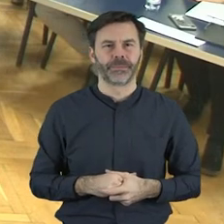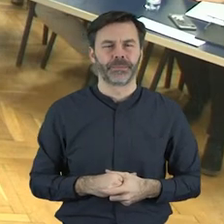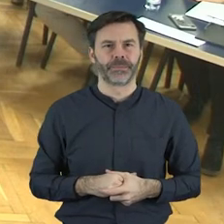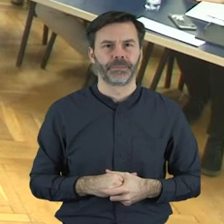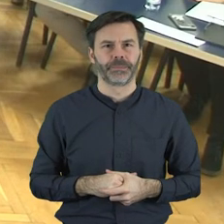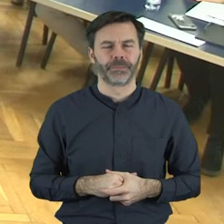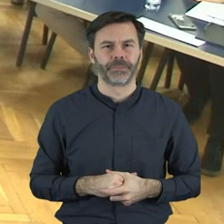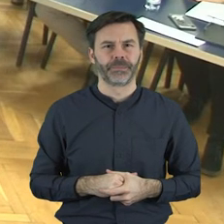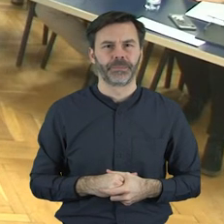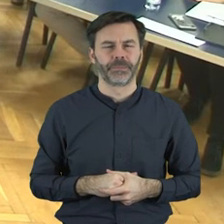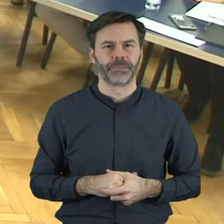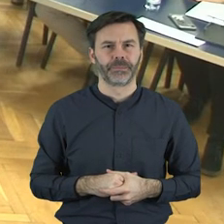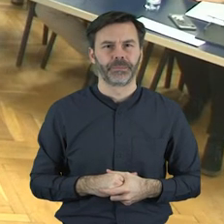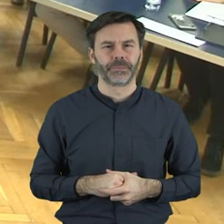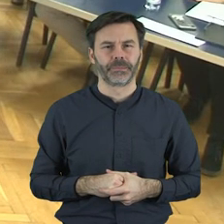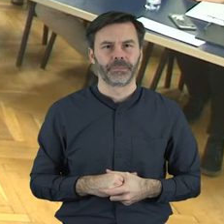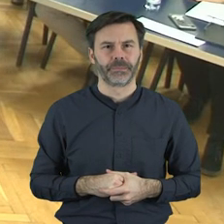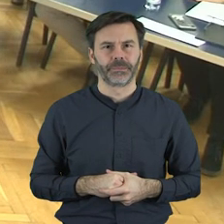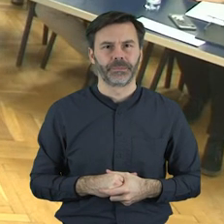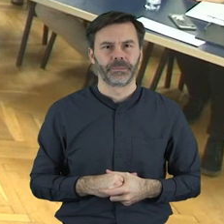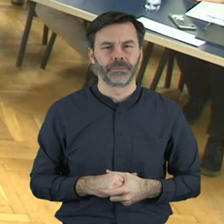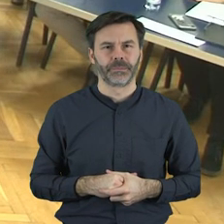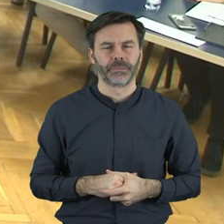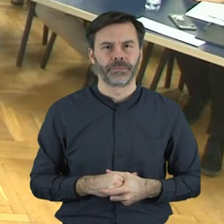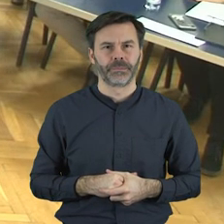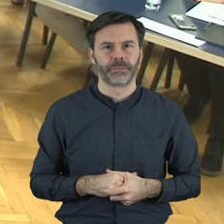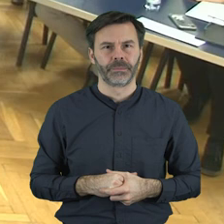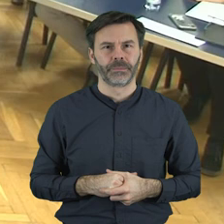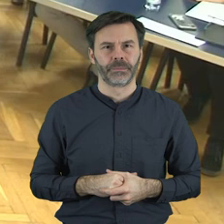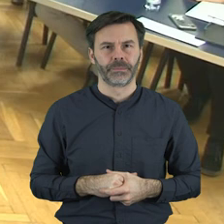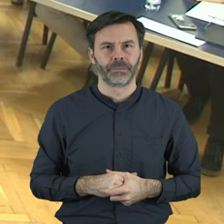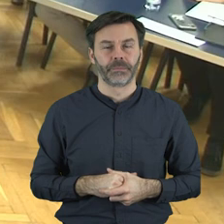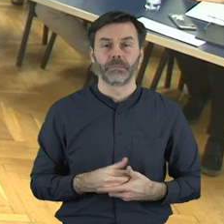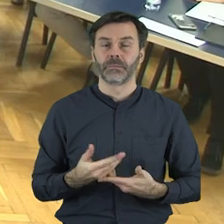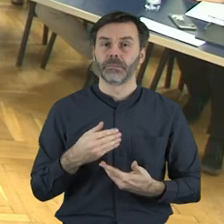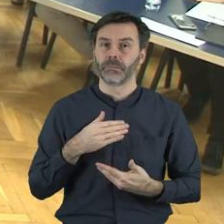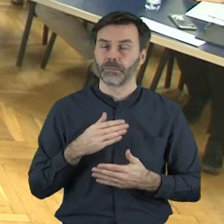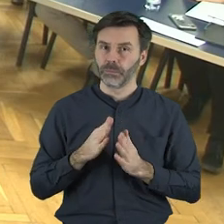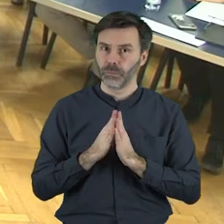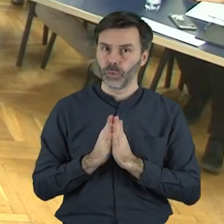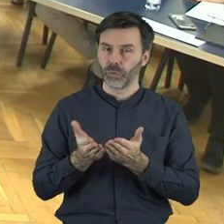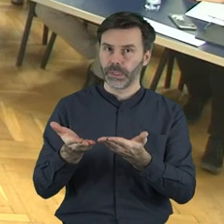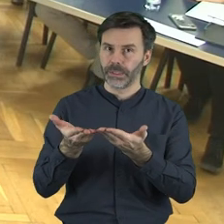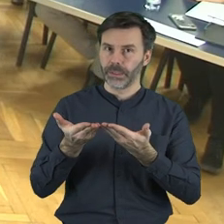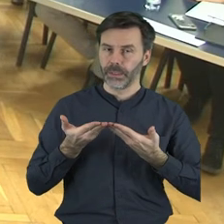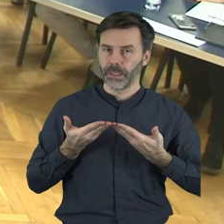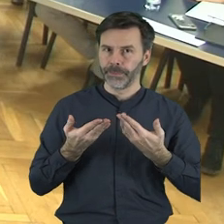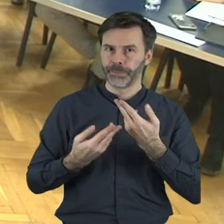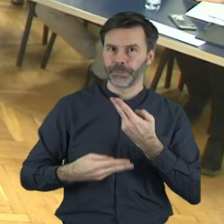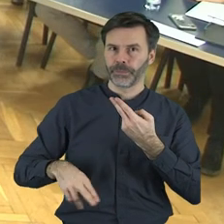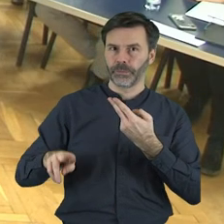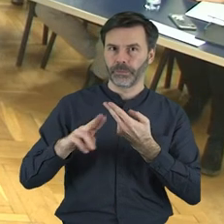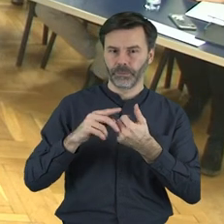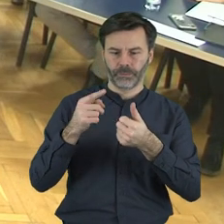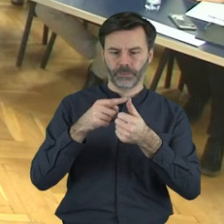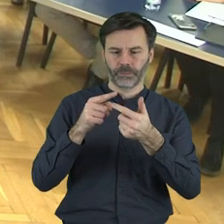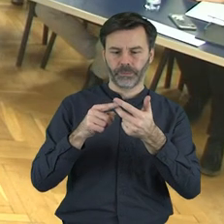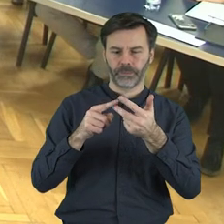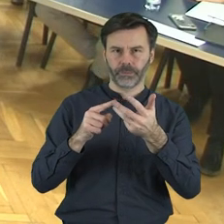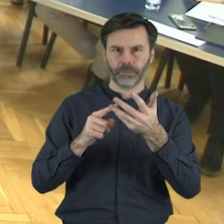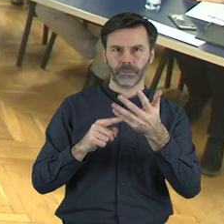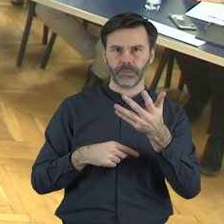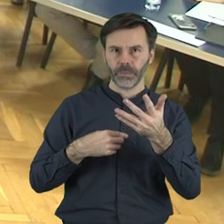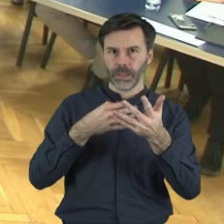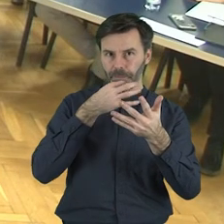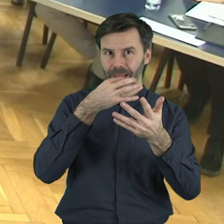szeroką informację, odpowiedź na te pytania. Chcielibyśmy, żeby komunikat wynikający